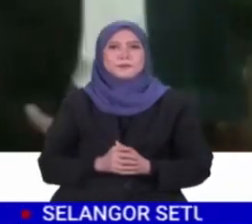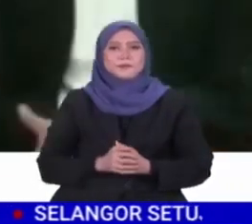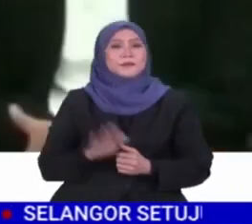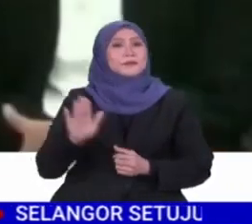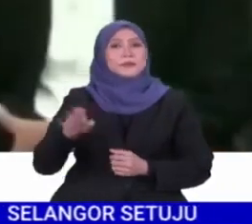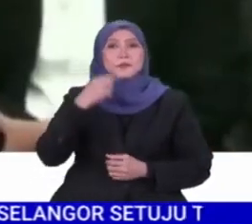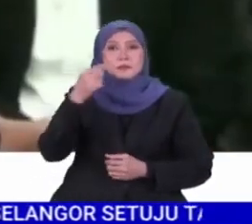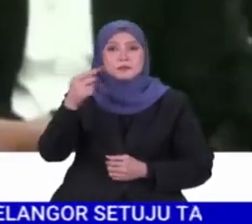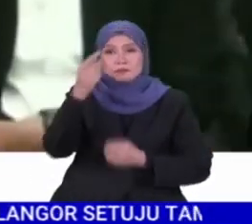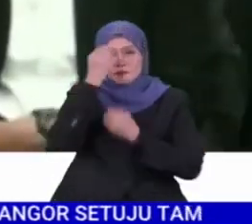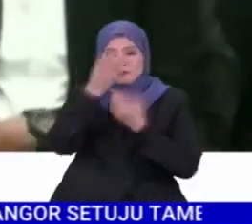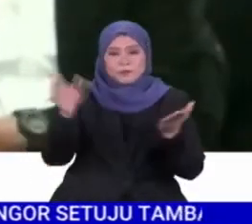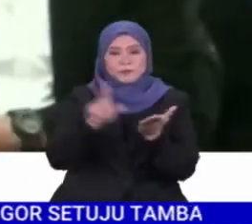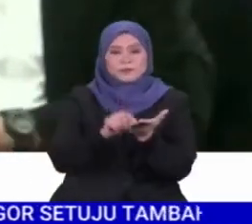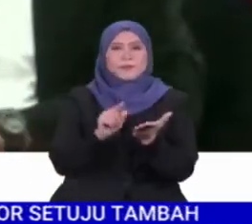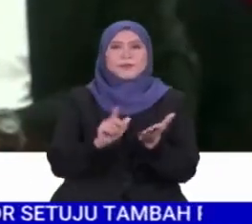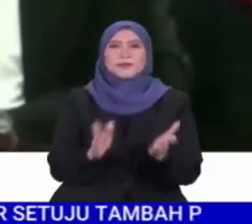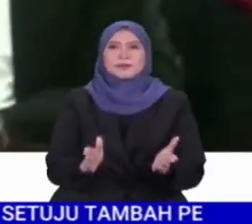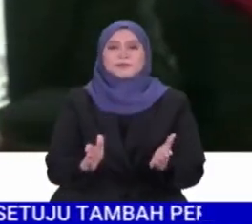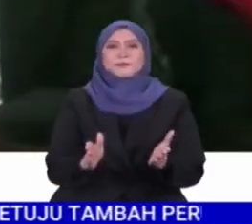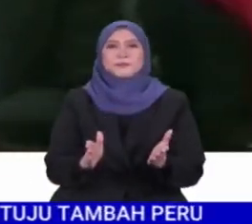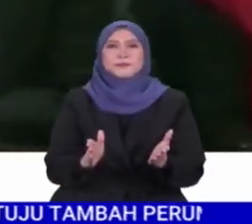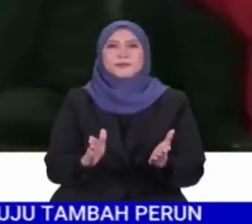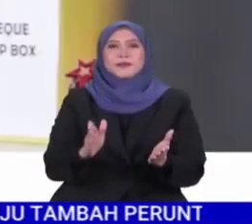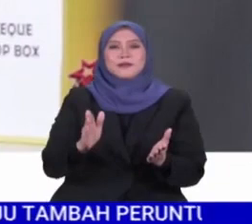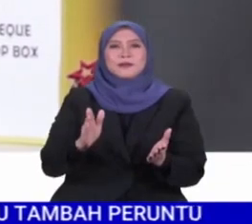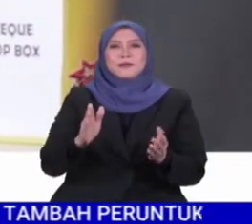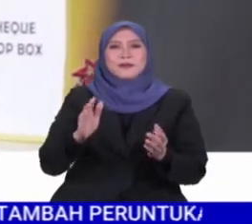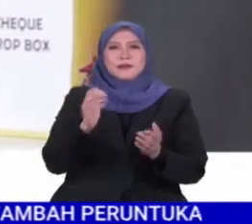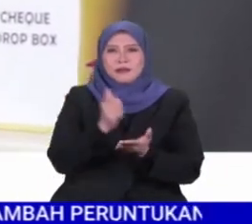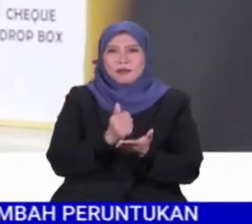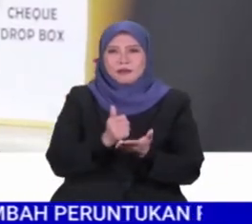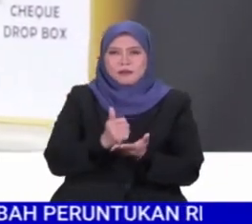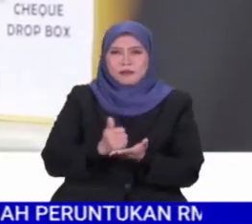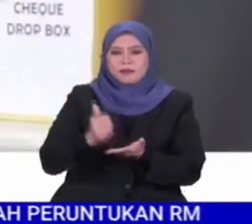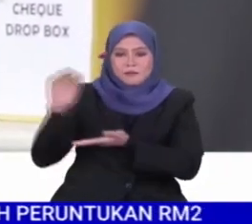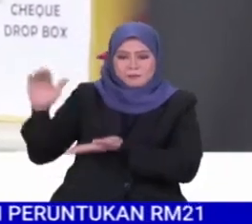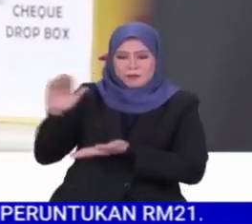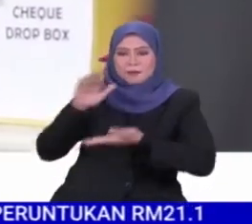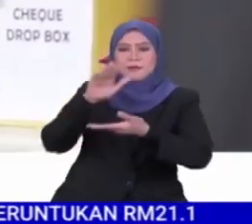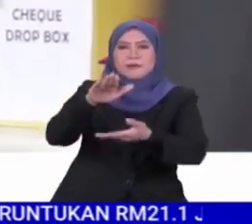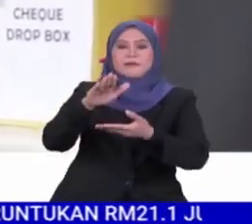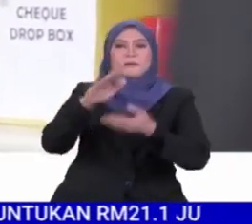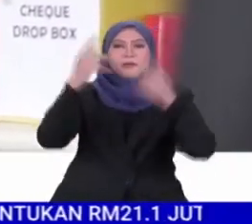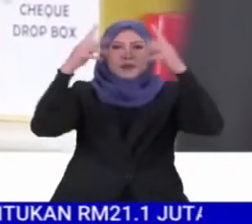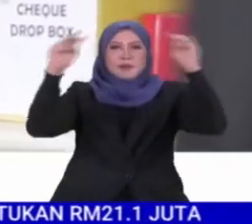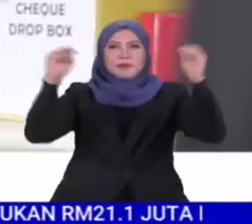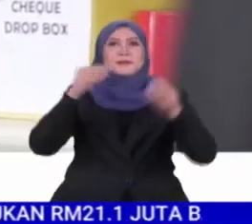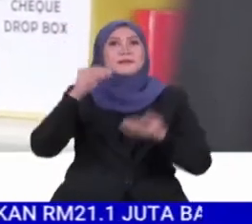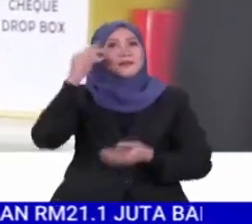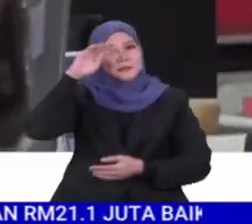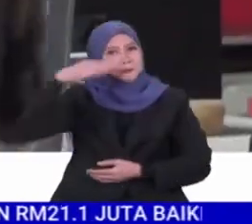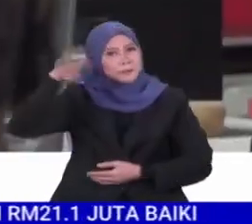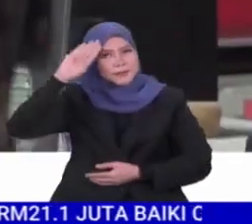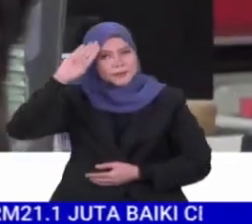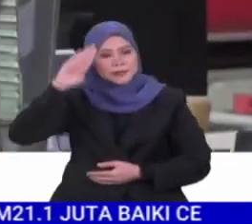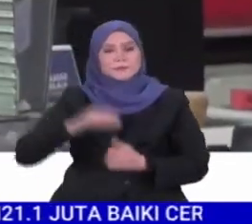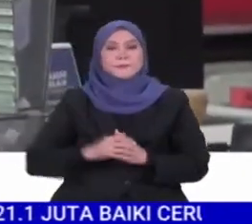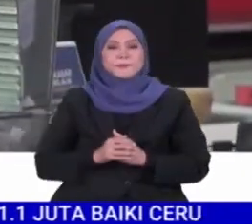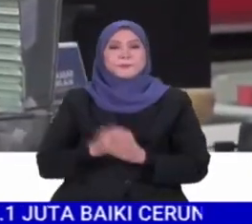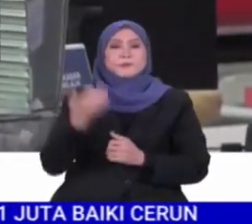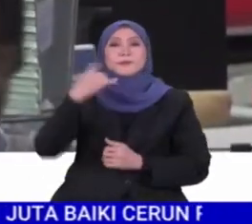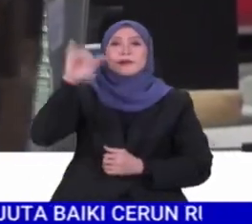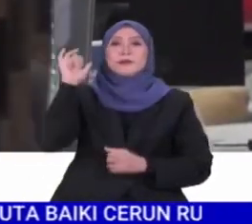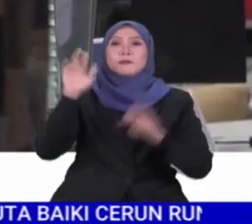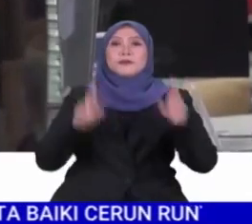Beliau bercakap kepada pemberita selepas menghadiri Majlis Amanat Perdana Menteri bersama penjawat awam di Perlis. Semalam, Pertubuhan Aktivis